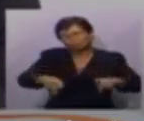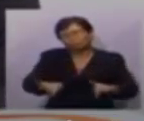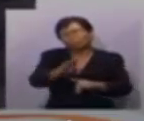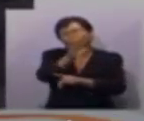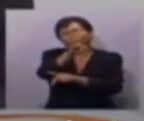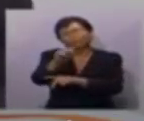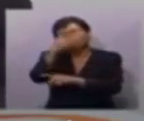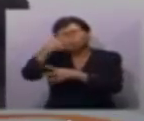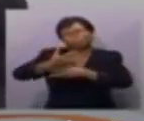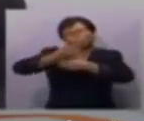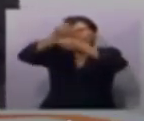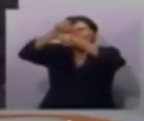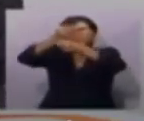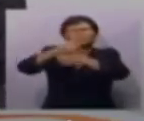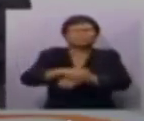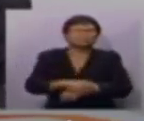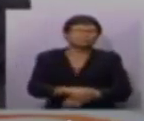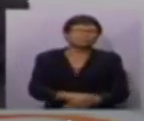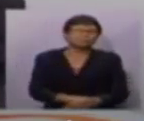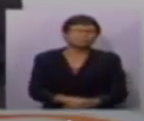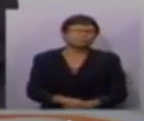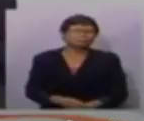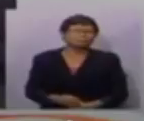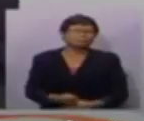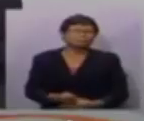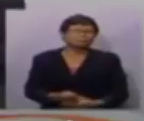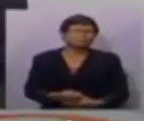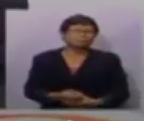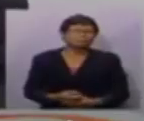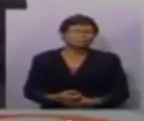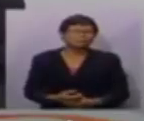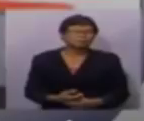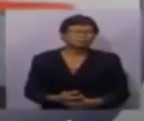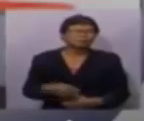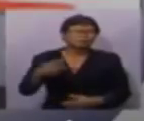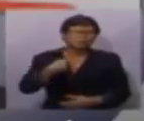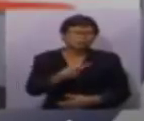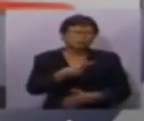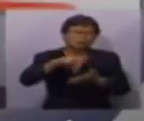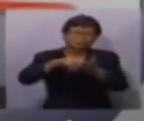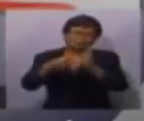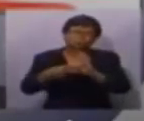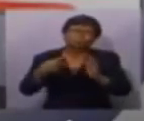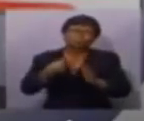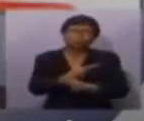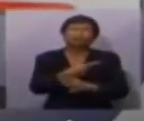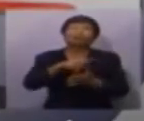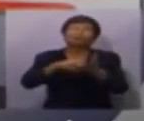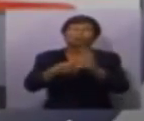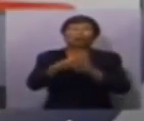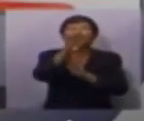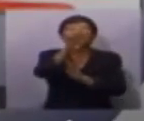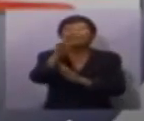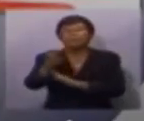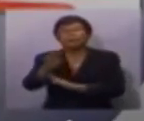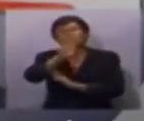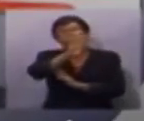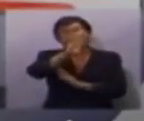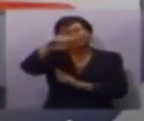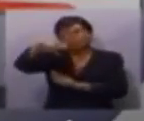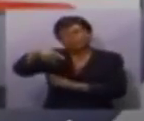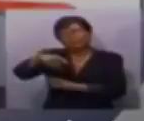untuk kembali merampas kerusi berkenaan yang kita maksudkan ini di Batu Pahat. Ya. Tapi